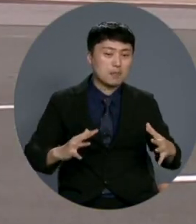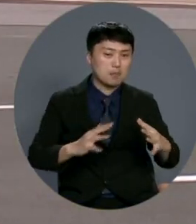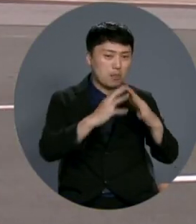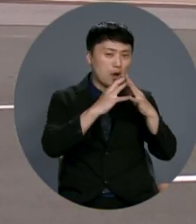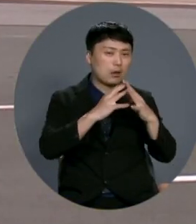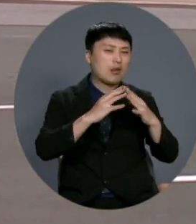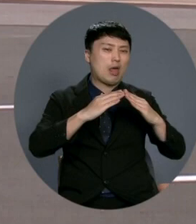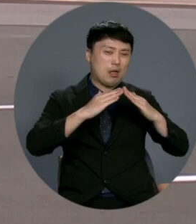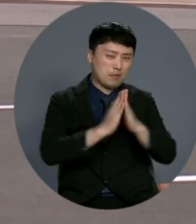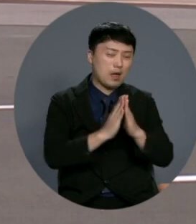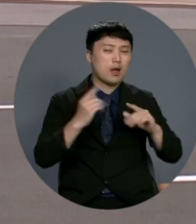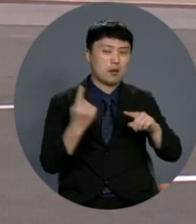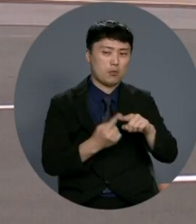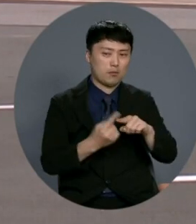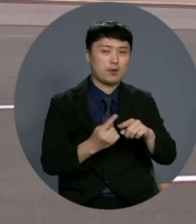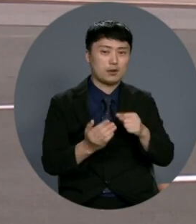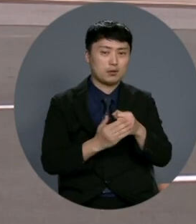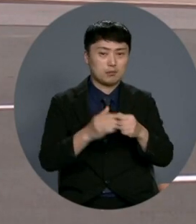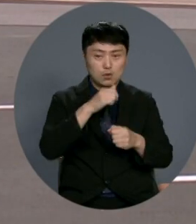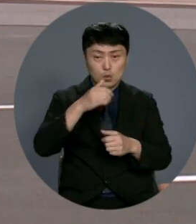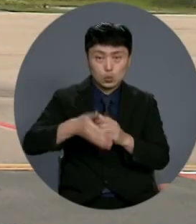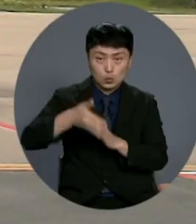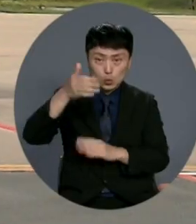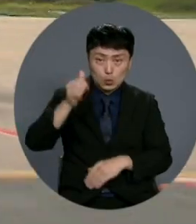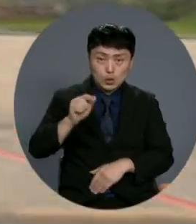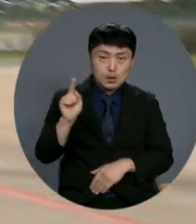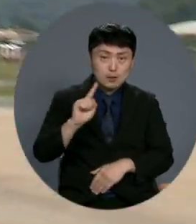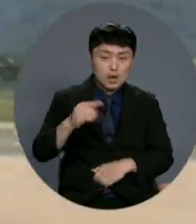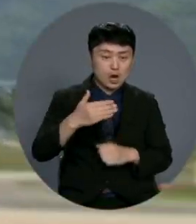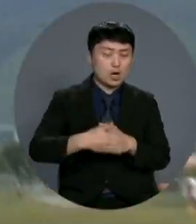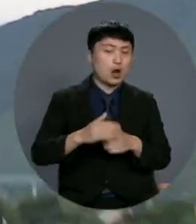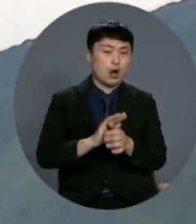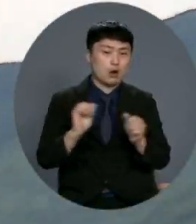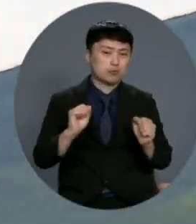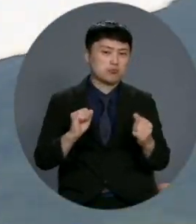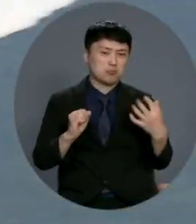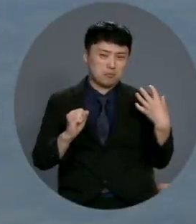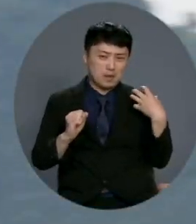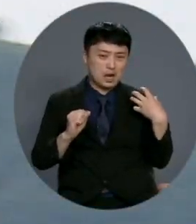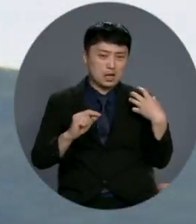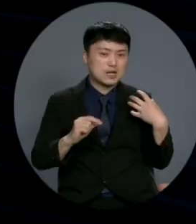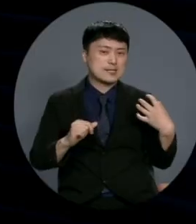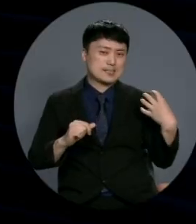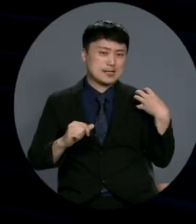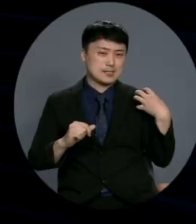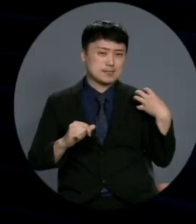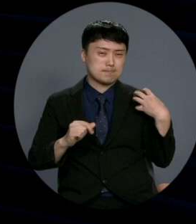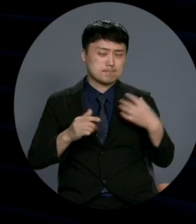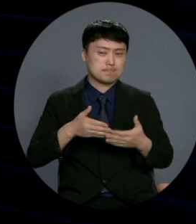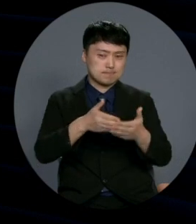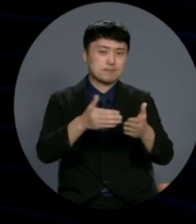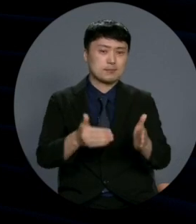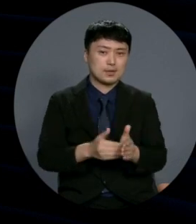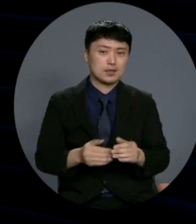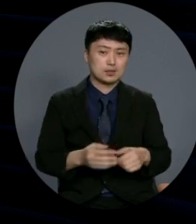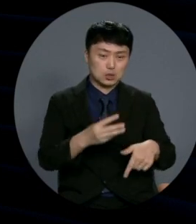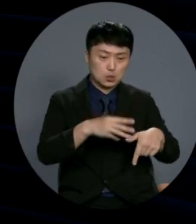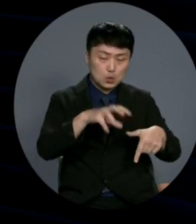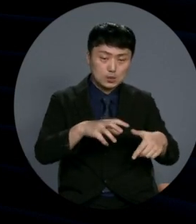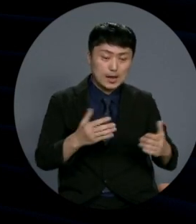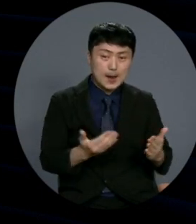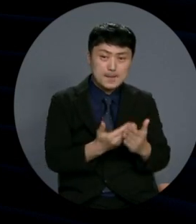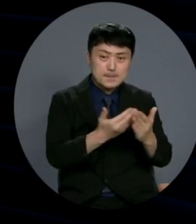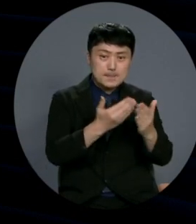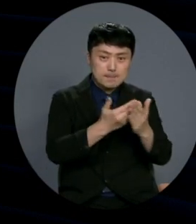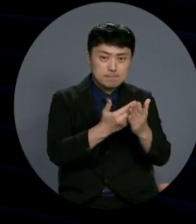말했습니다 홍시장은 그러면서 경상북도의 역할론을 강조했습니다 군위 쪽 개발 계획은